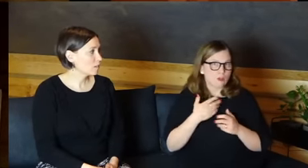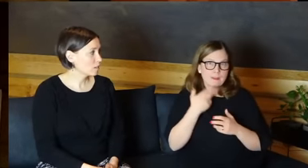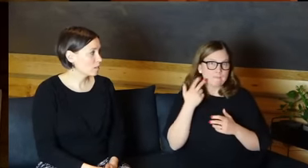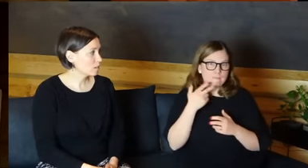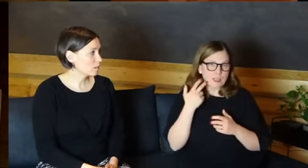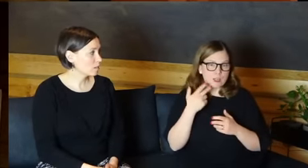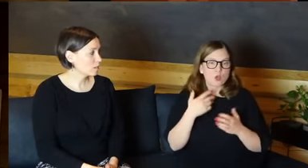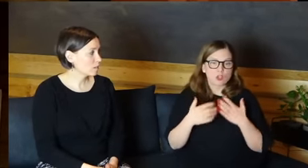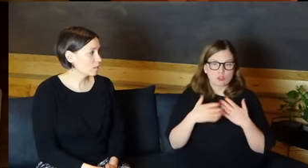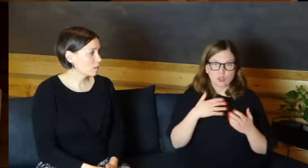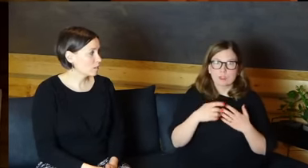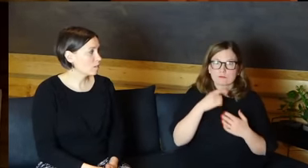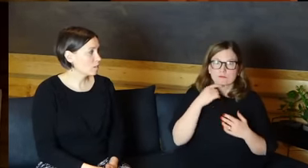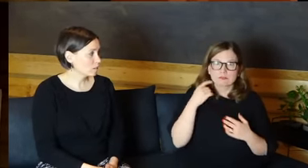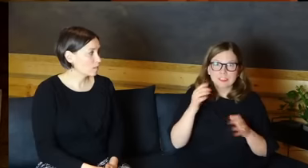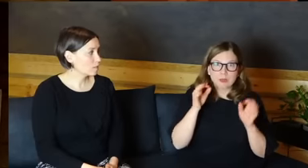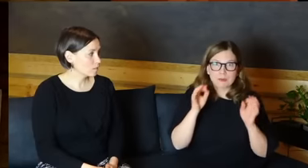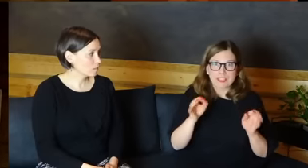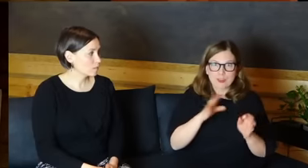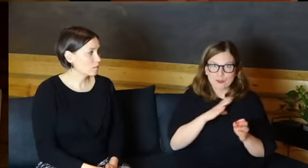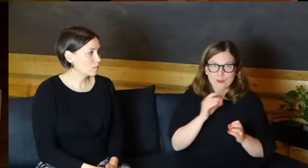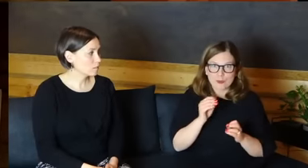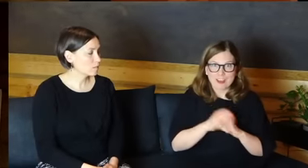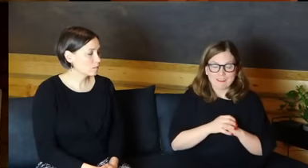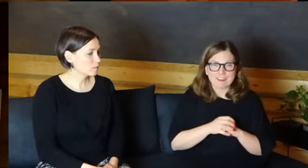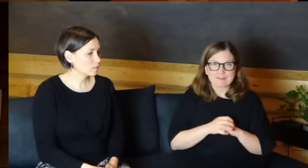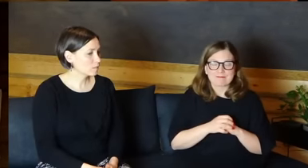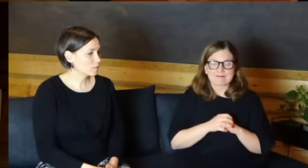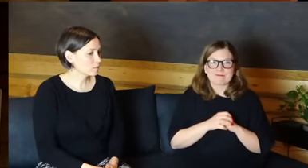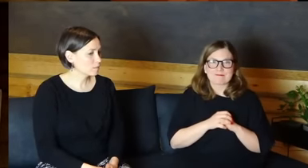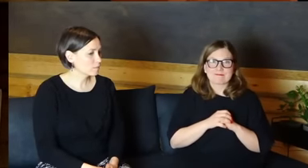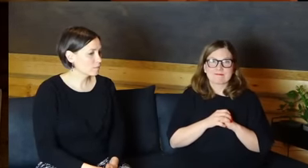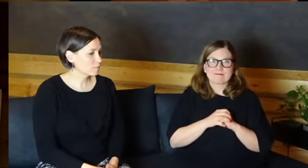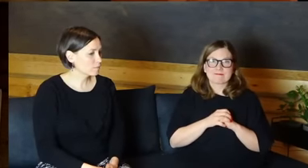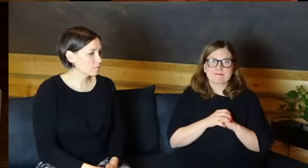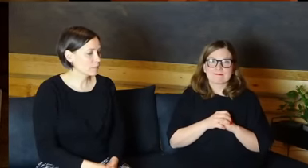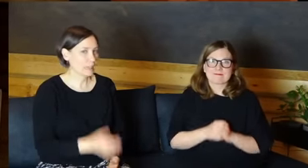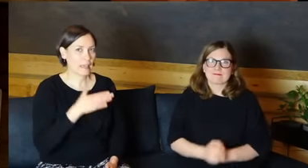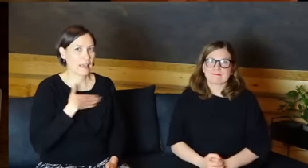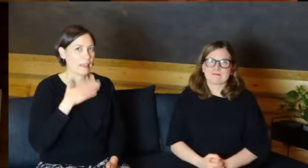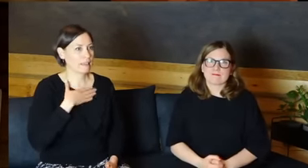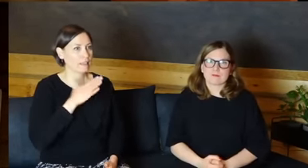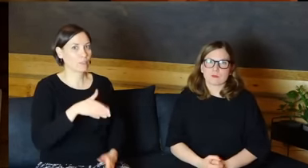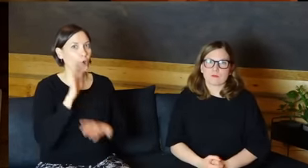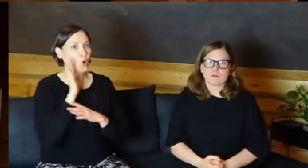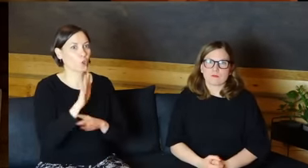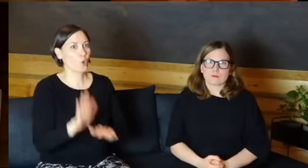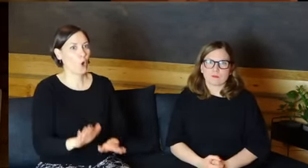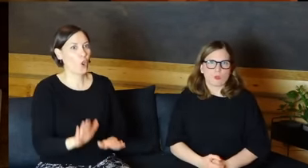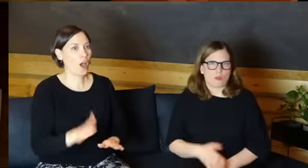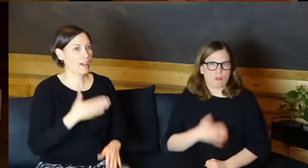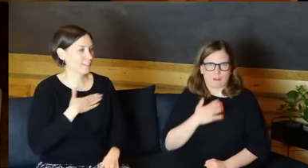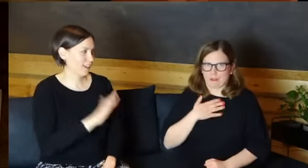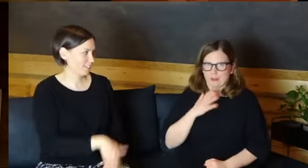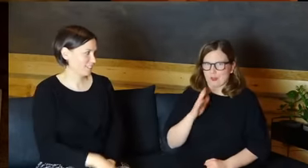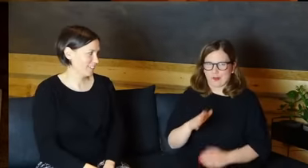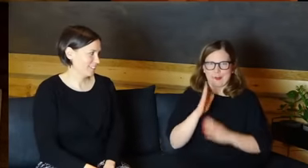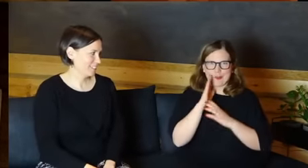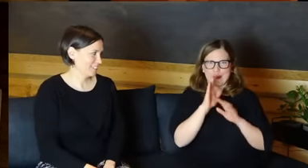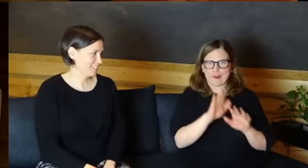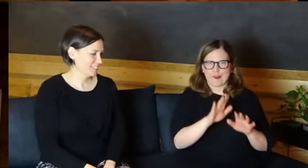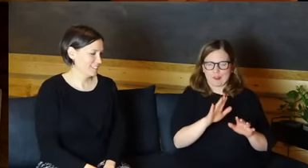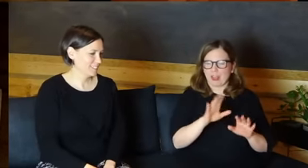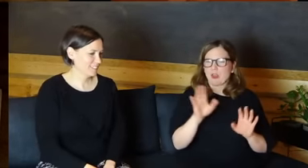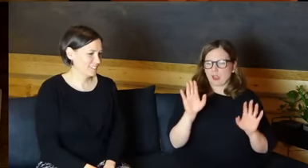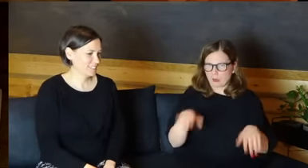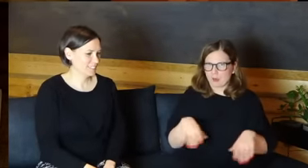Toki töitähän on ollut paljon. Niin, niin. Ei ole tarvinnut kotona olla. Ei ole tarvinnut kotona olla. Joo. Mä en tuossa pihalle